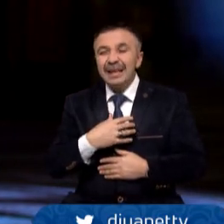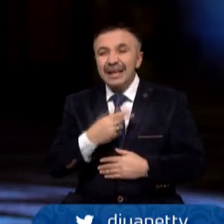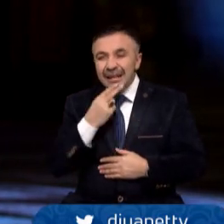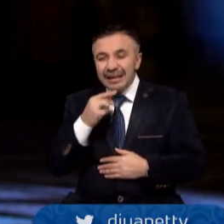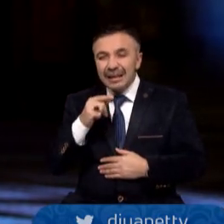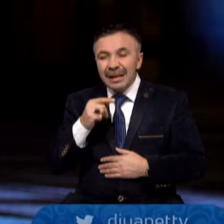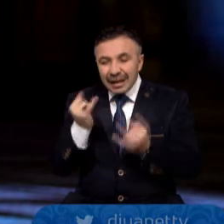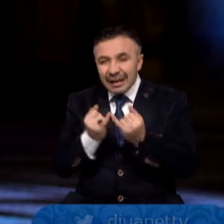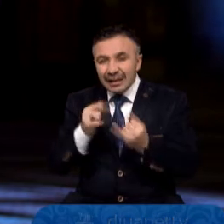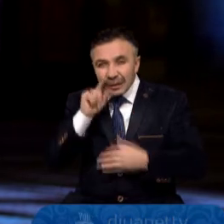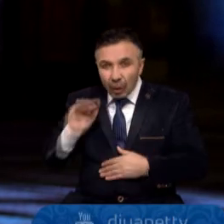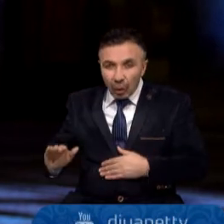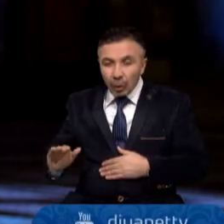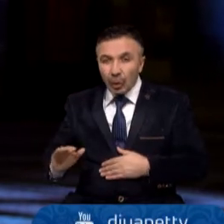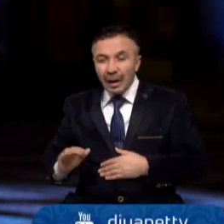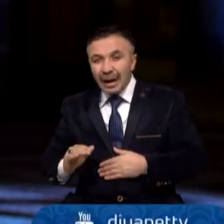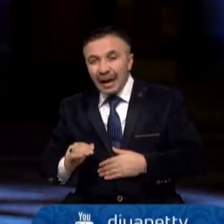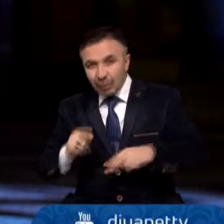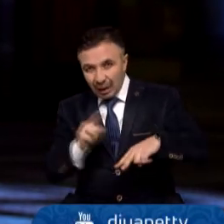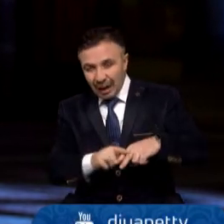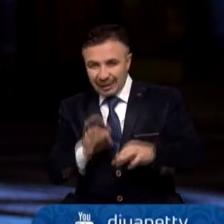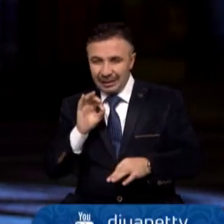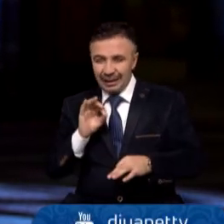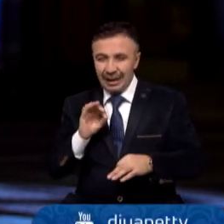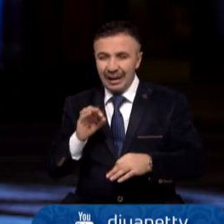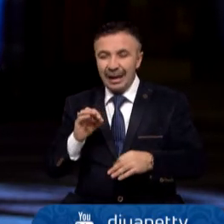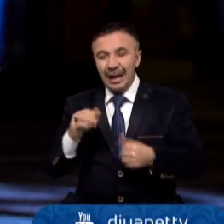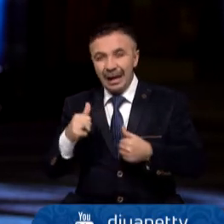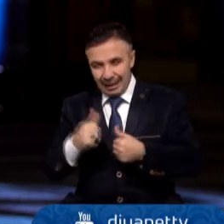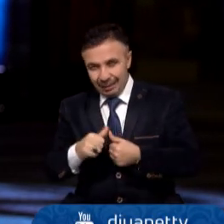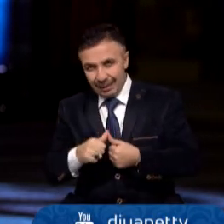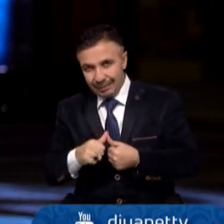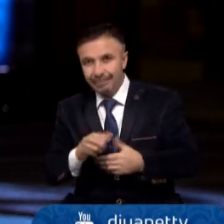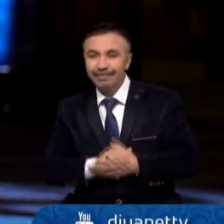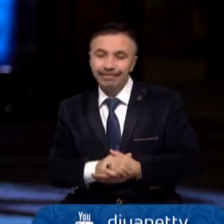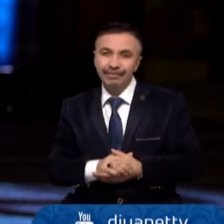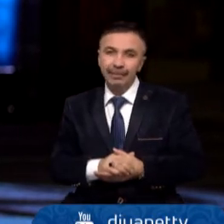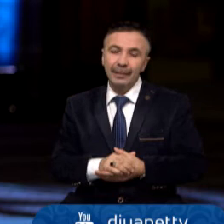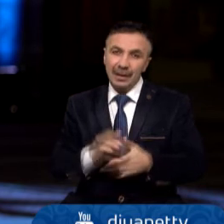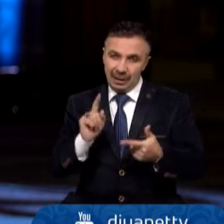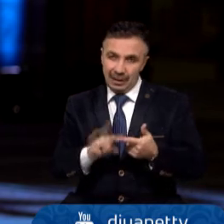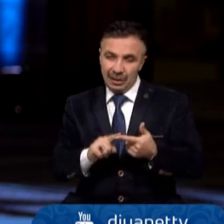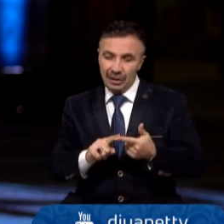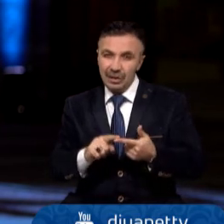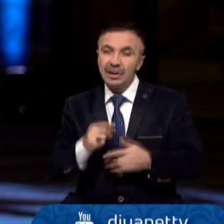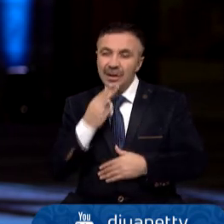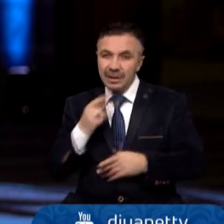kardeşinin oğlu Ebu las ile evlendirdi yani Zeynep Teyzesinin oğlu ile evlendi